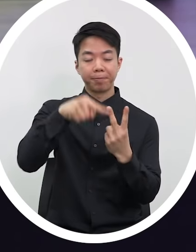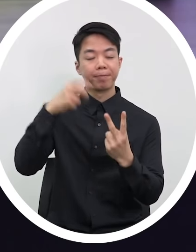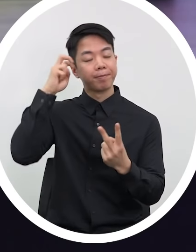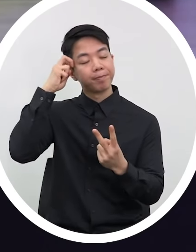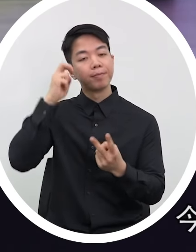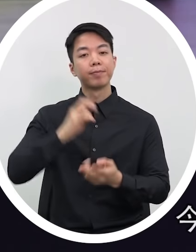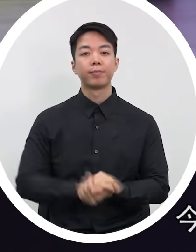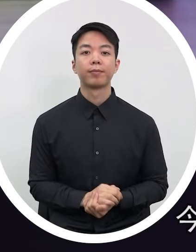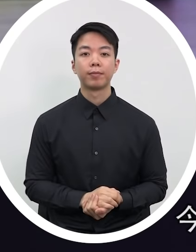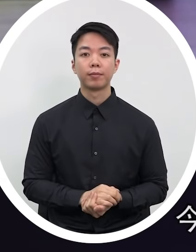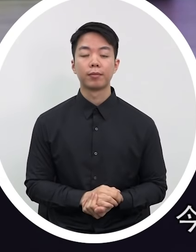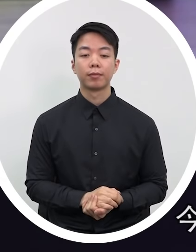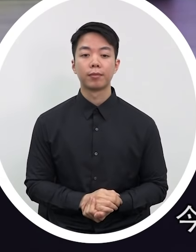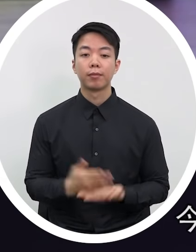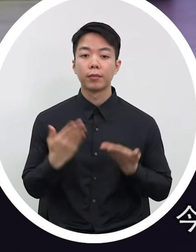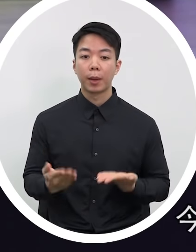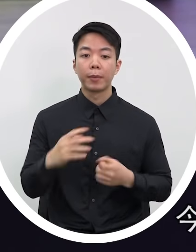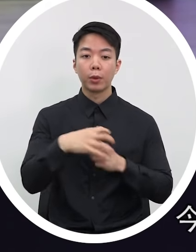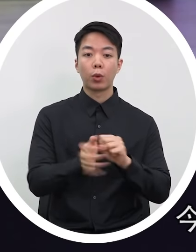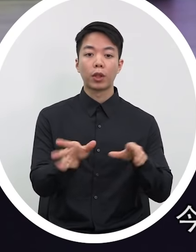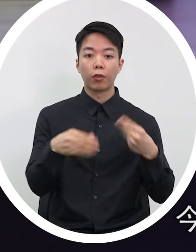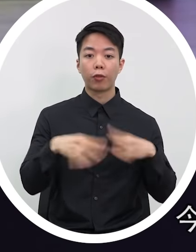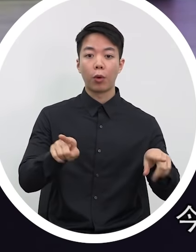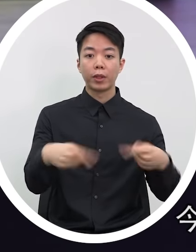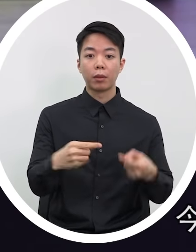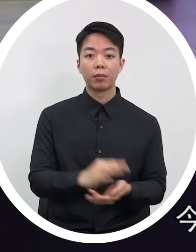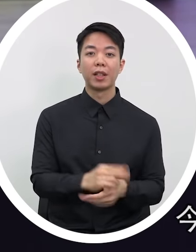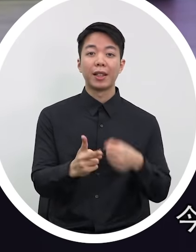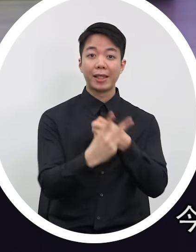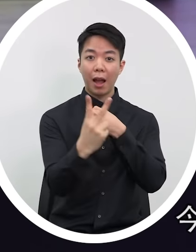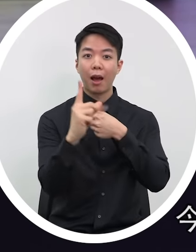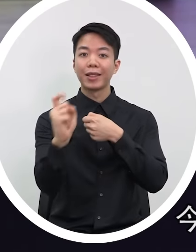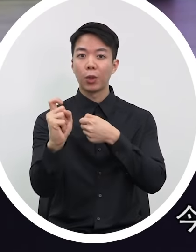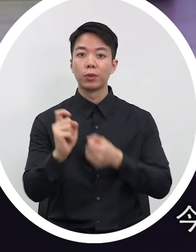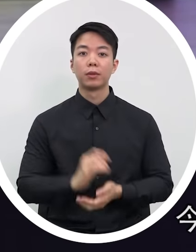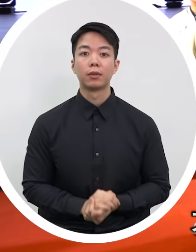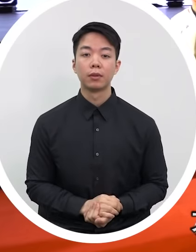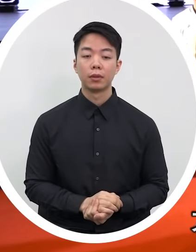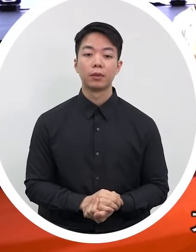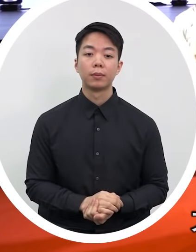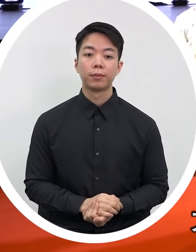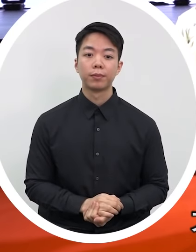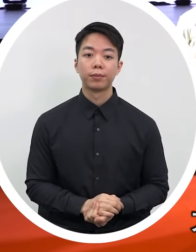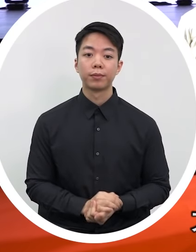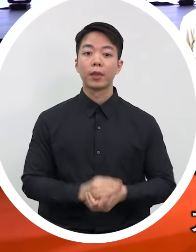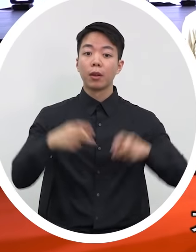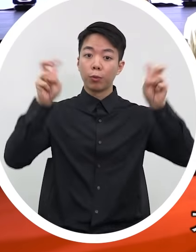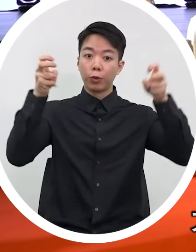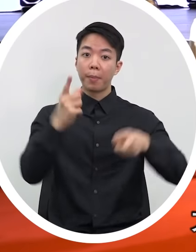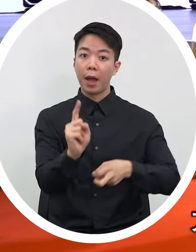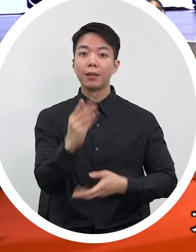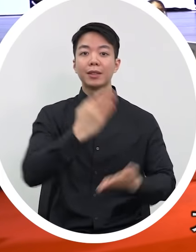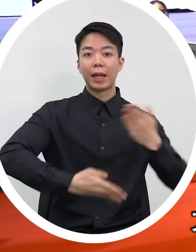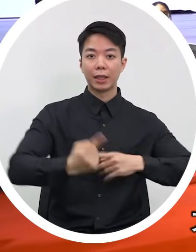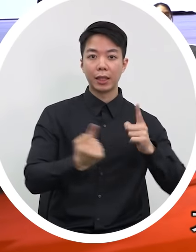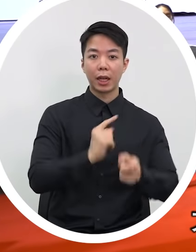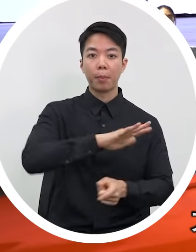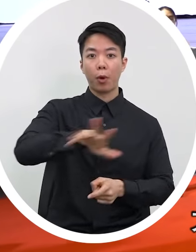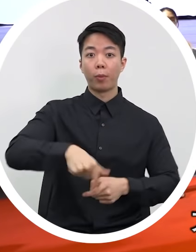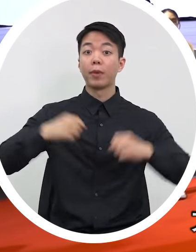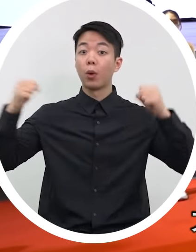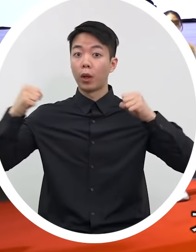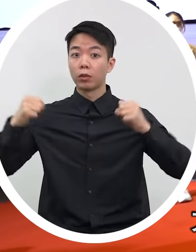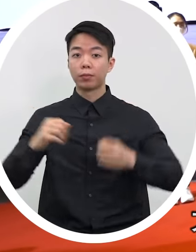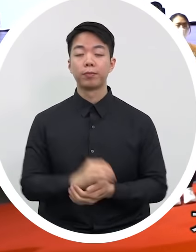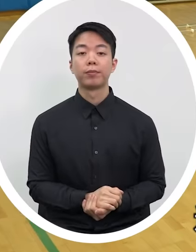大嘅理念。今年嘅國際復康日已經踏入第29周年，大會以殘疾人士普及運動